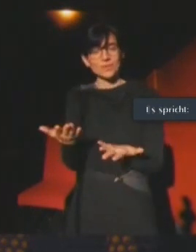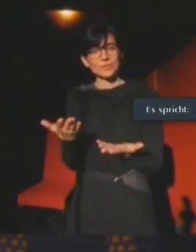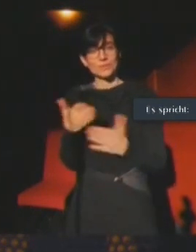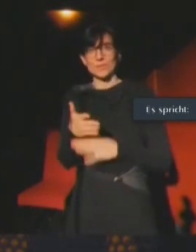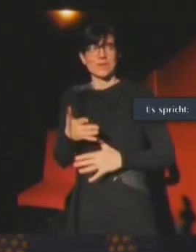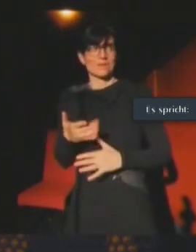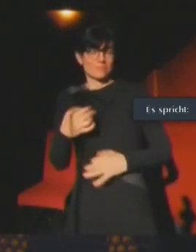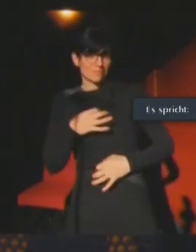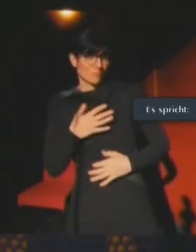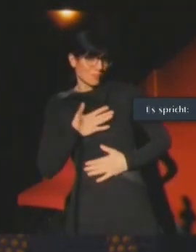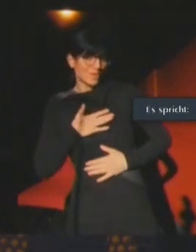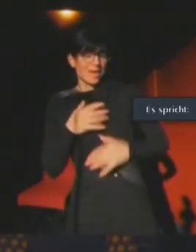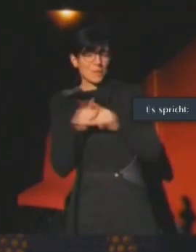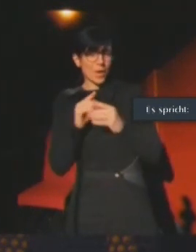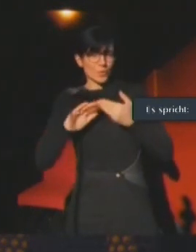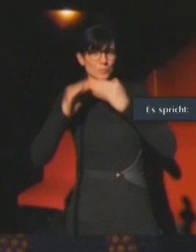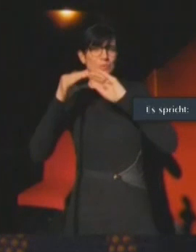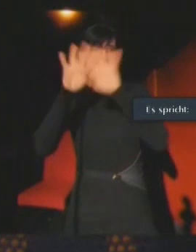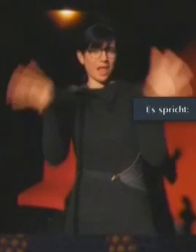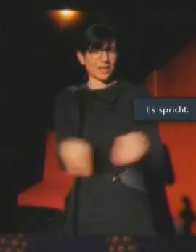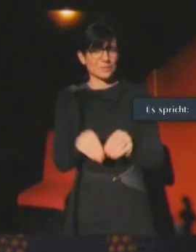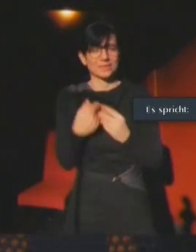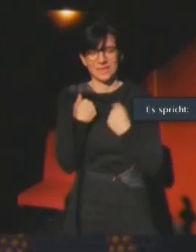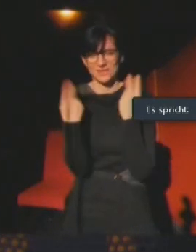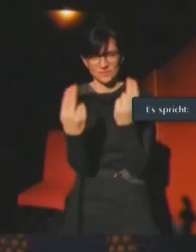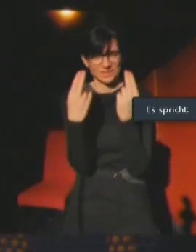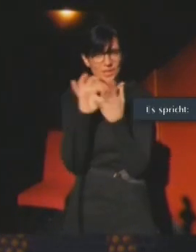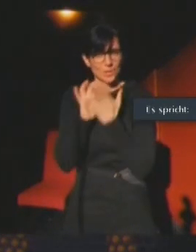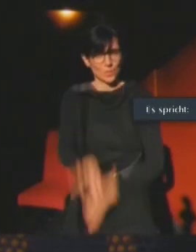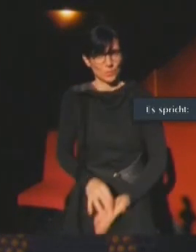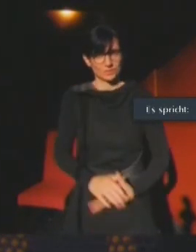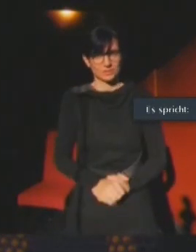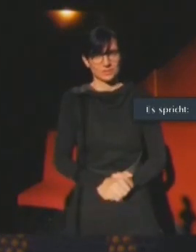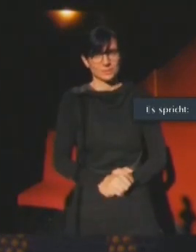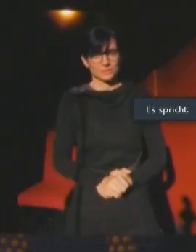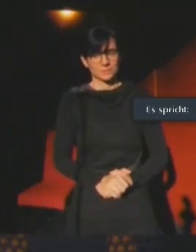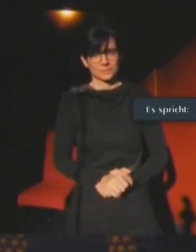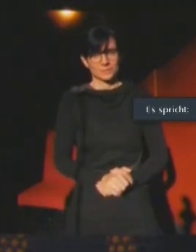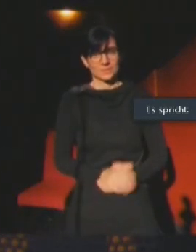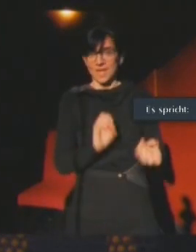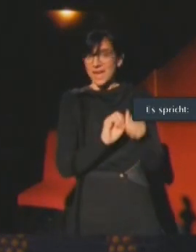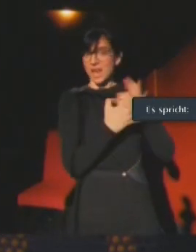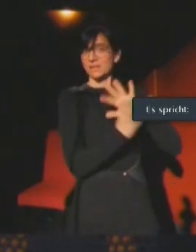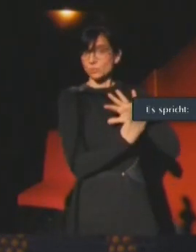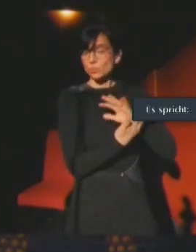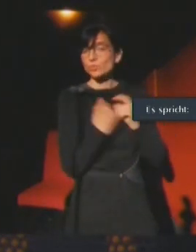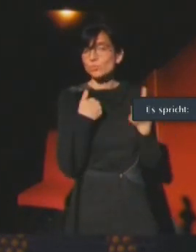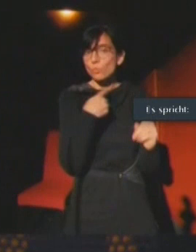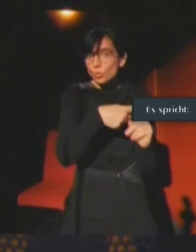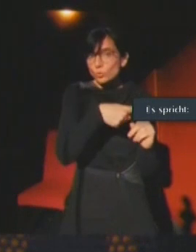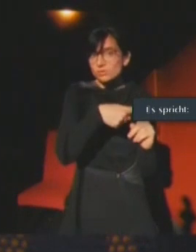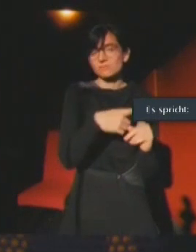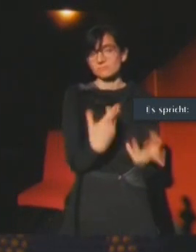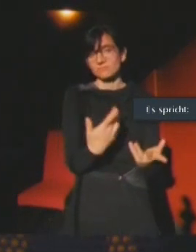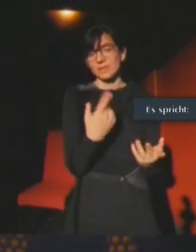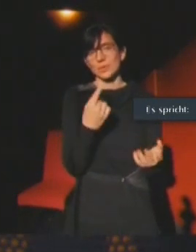mich, aber auch für die Community insgesamt ein ganz wichtiges Anliegen. Erasmus Plus hat sich